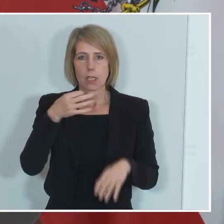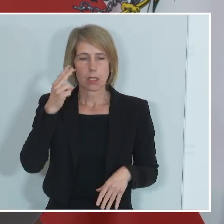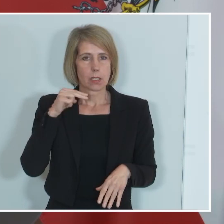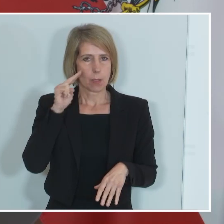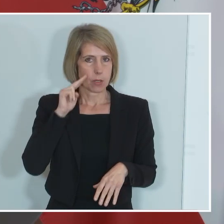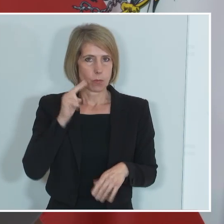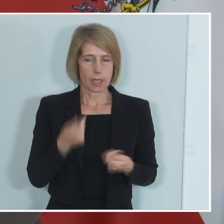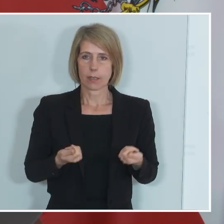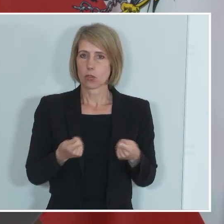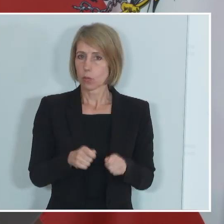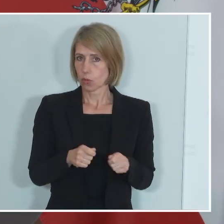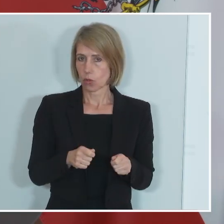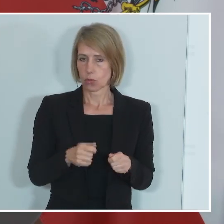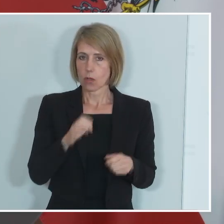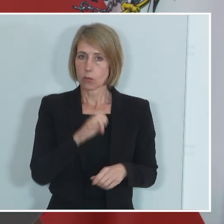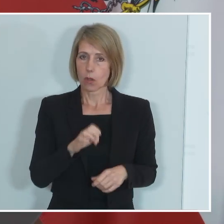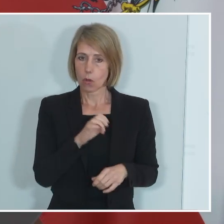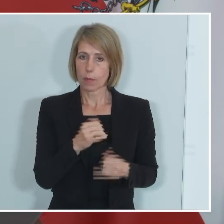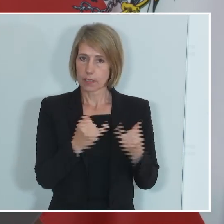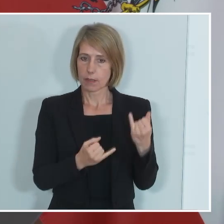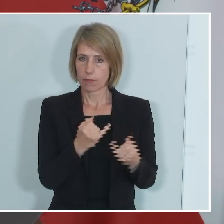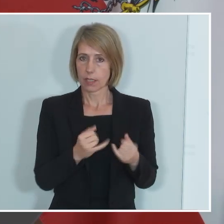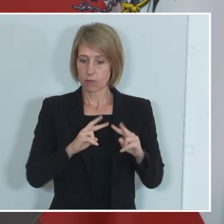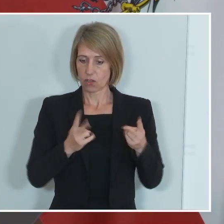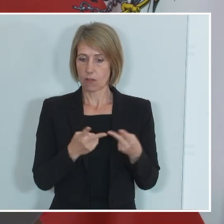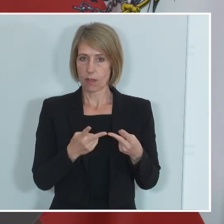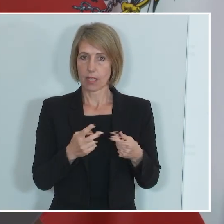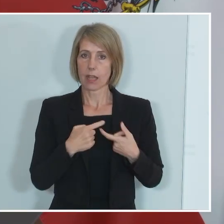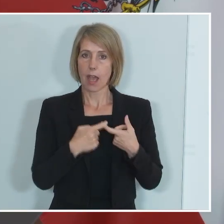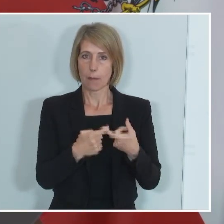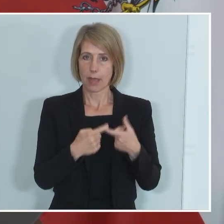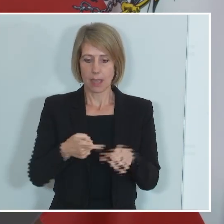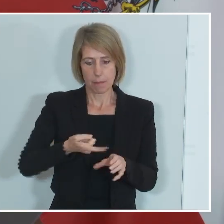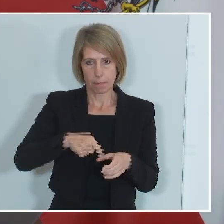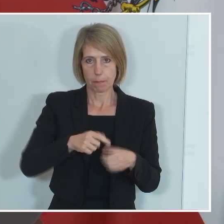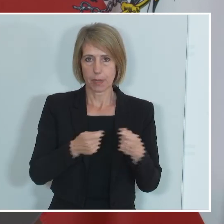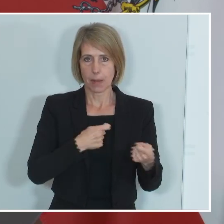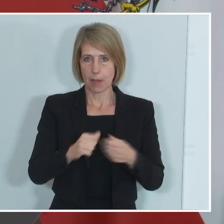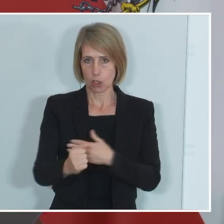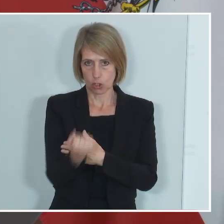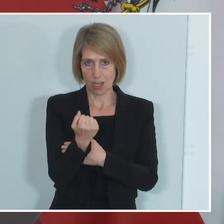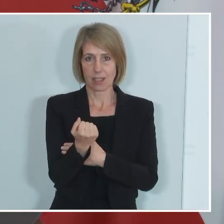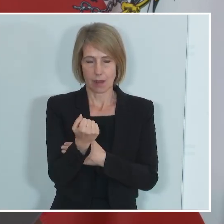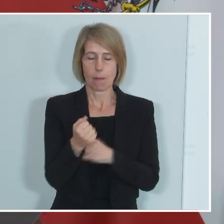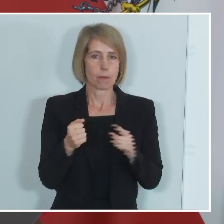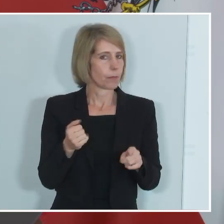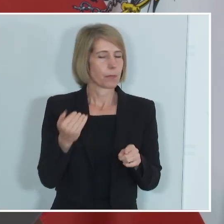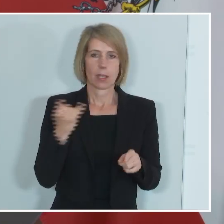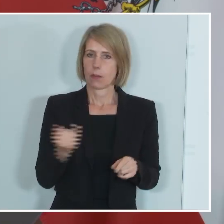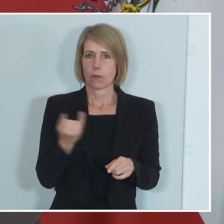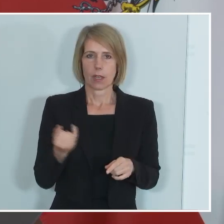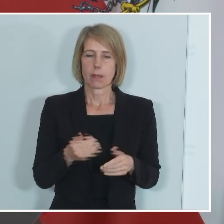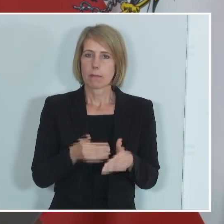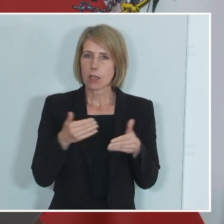Schluss kommen. Europas Gewicht in der Welt hängt ganz wesentlich von der Stärke unseres Binnenmarkts ab. Das war immer eines unserer